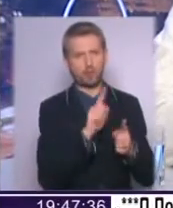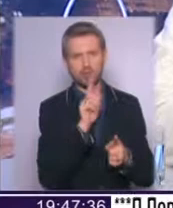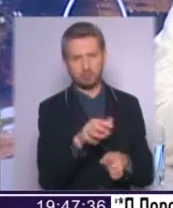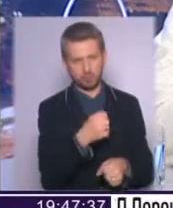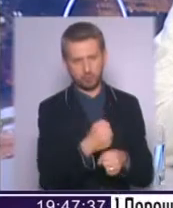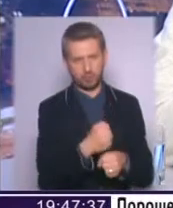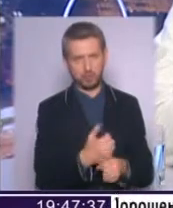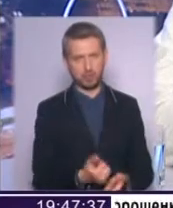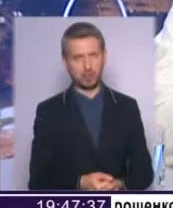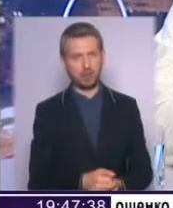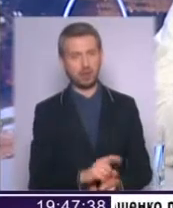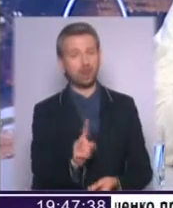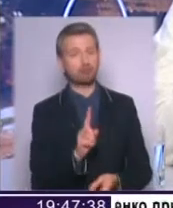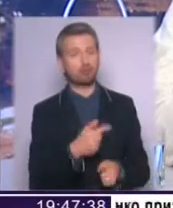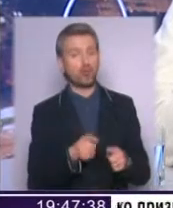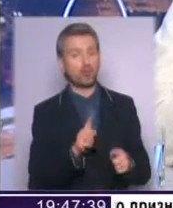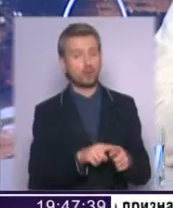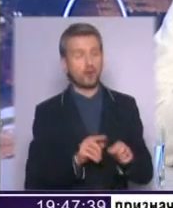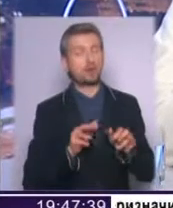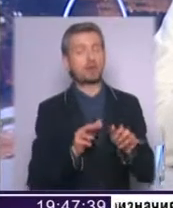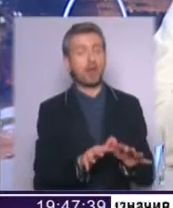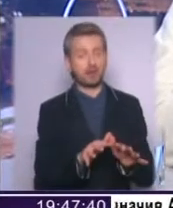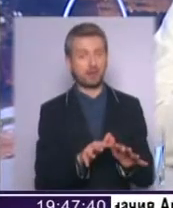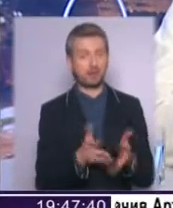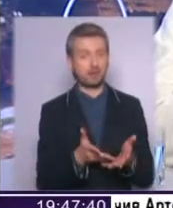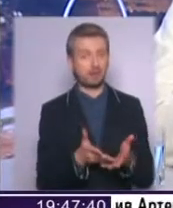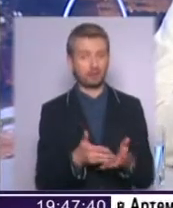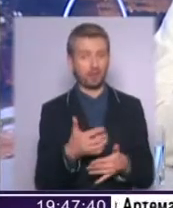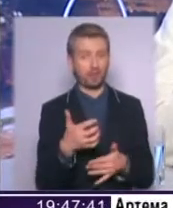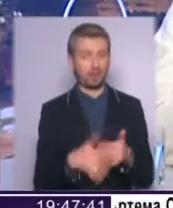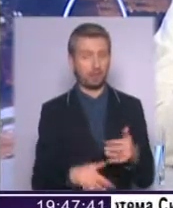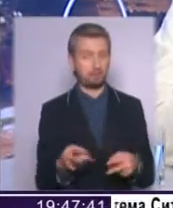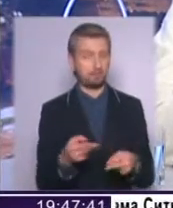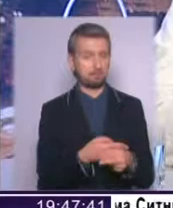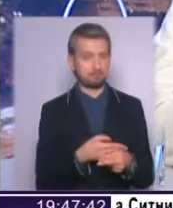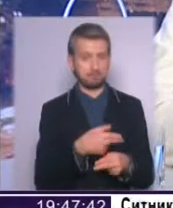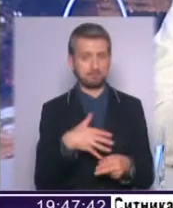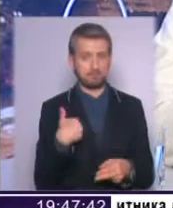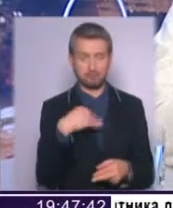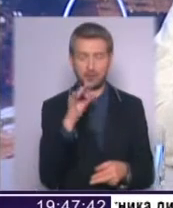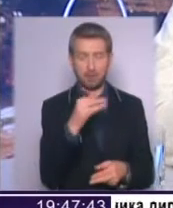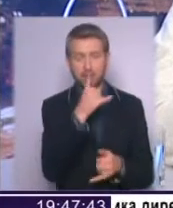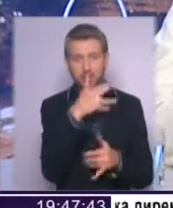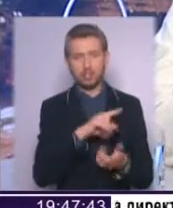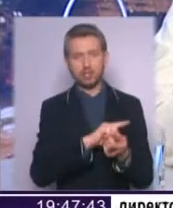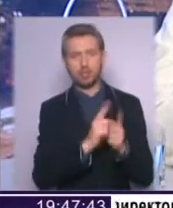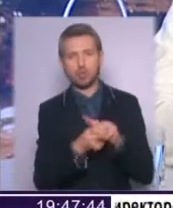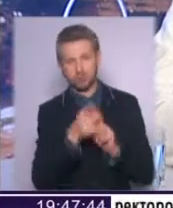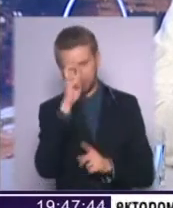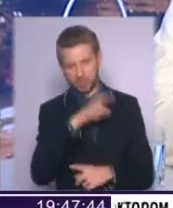Що ця діяльність імпотентська, чи як її назвати, не здатна перетворити країну. Тому